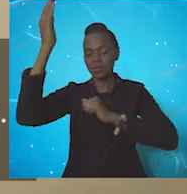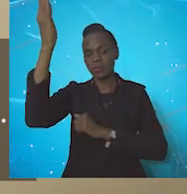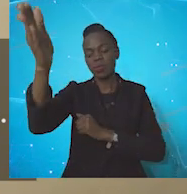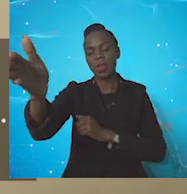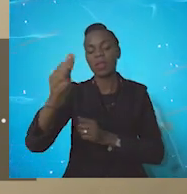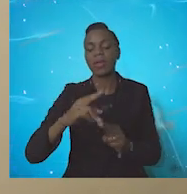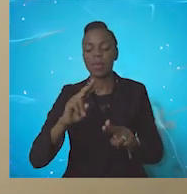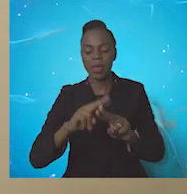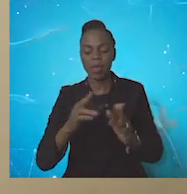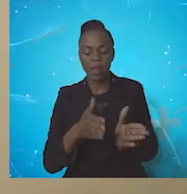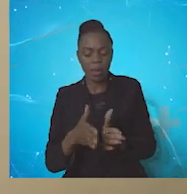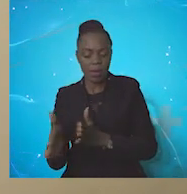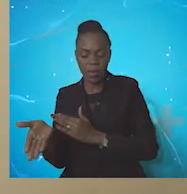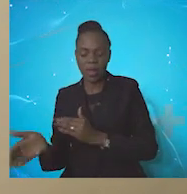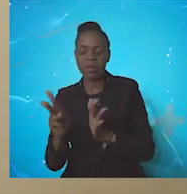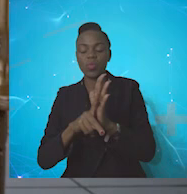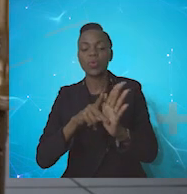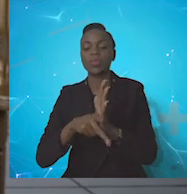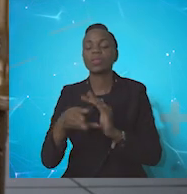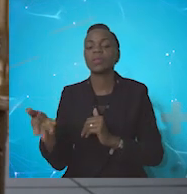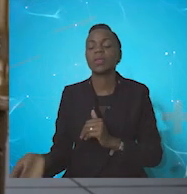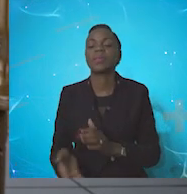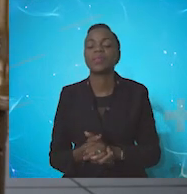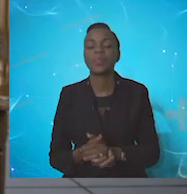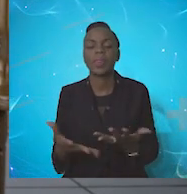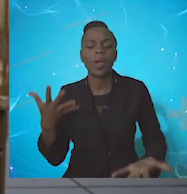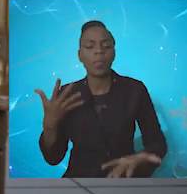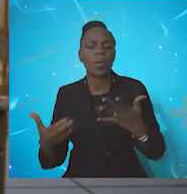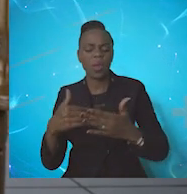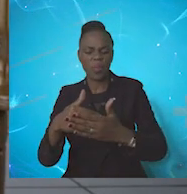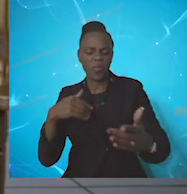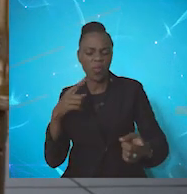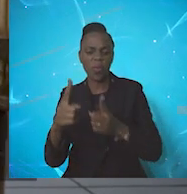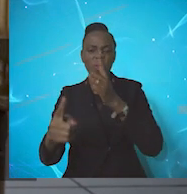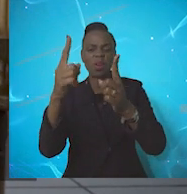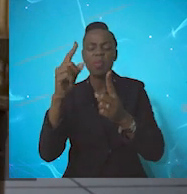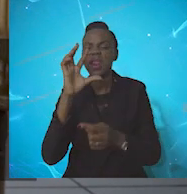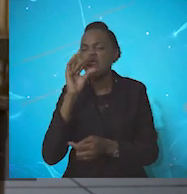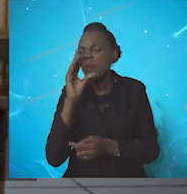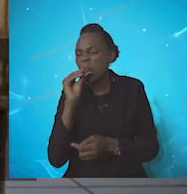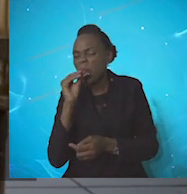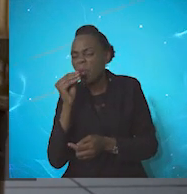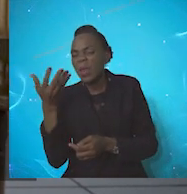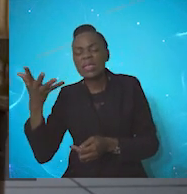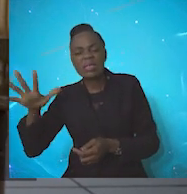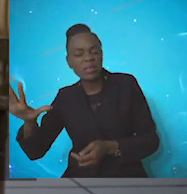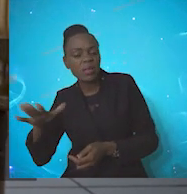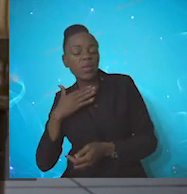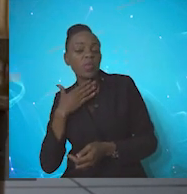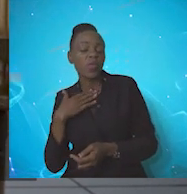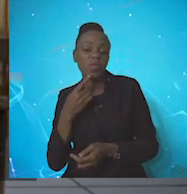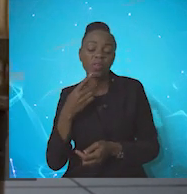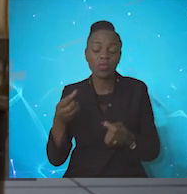ndamene tikutenga nawo mbali mu project imene mwina tisanachoke pano muli ndi mawu ena aliwonse amene